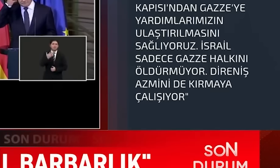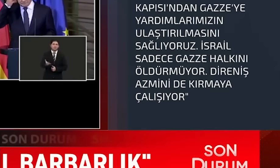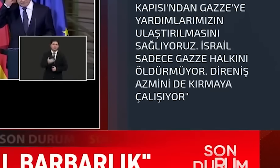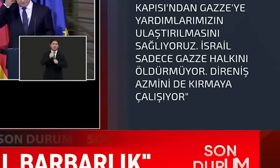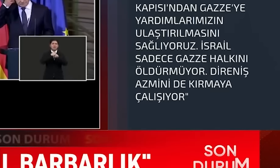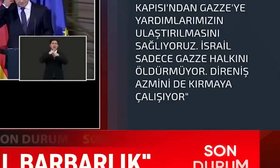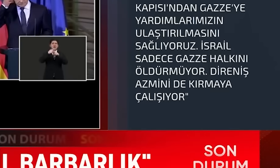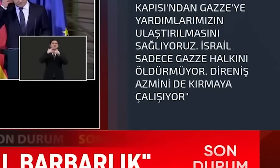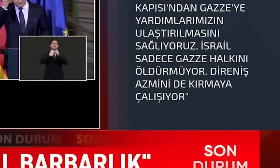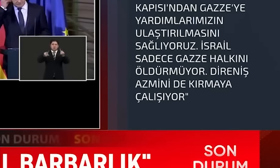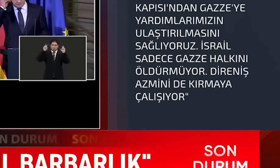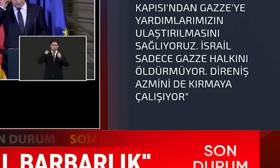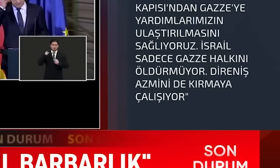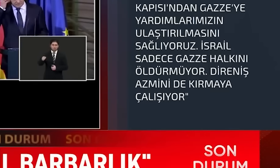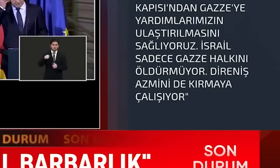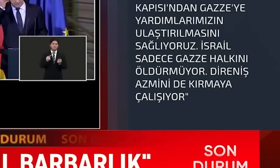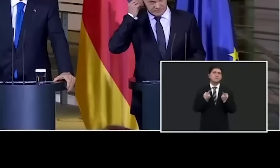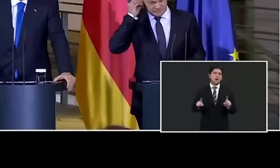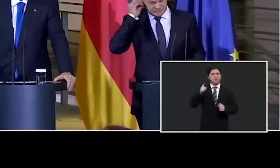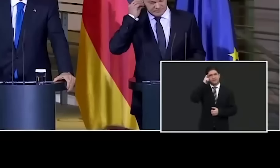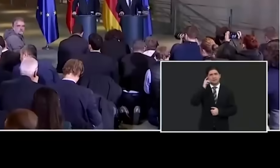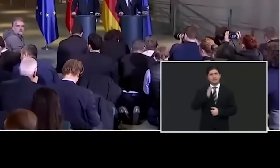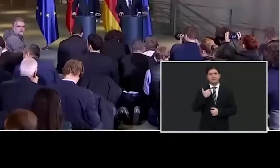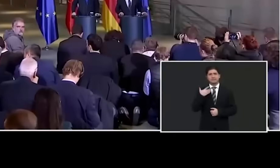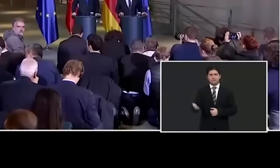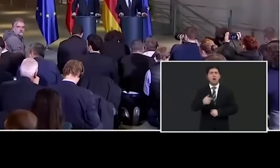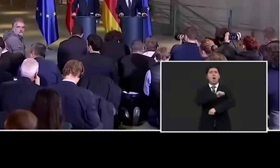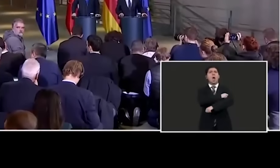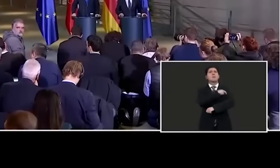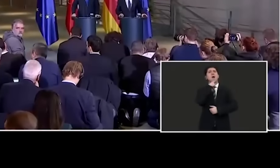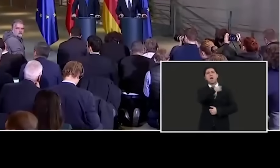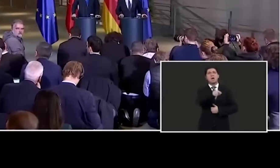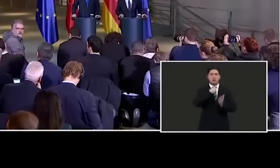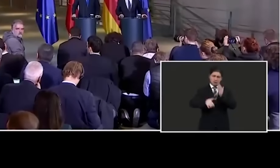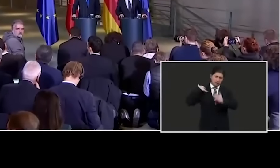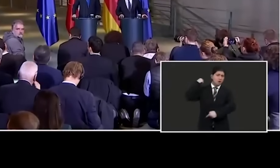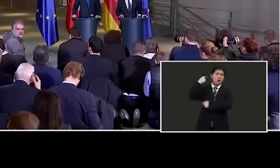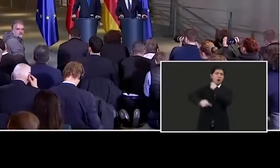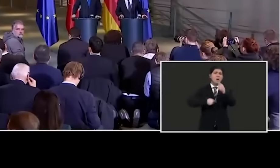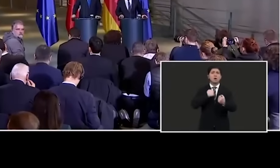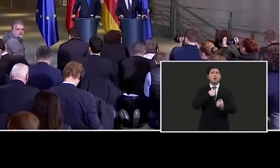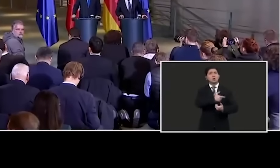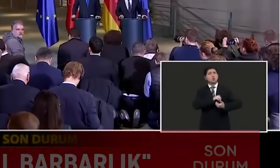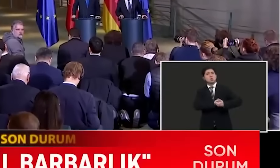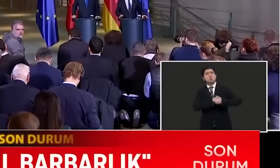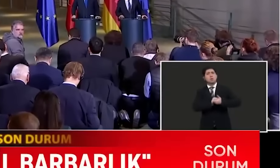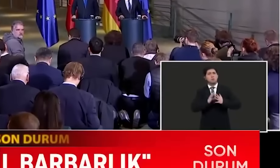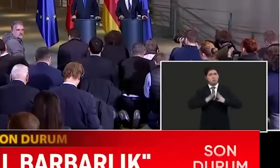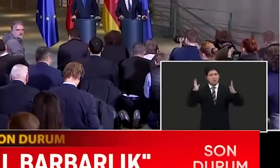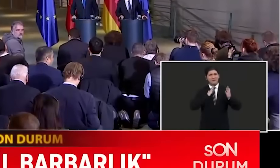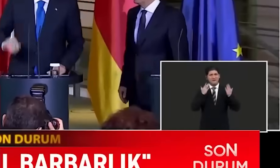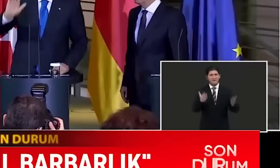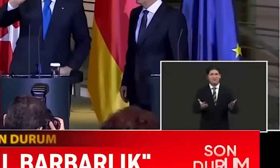Gazze meselesinde farklı düşünsek de Almanya ile tarihten gelen güçlü dostluğumuza